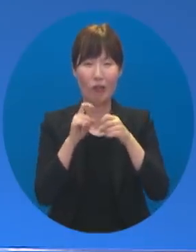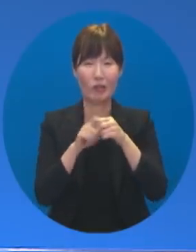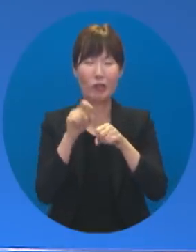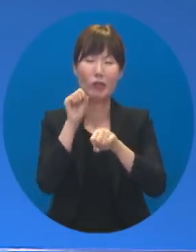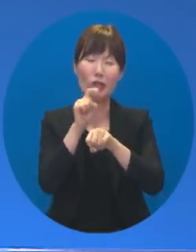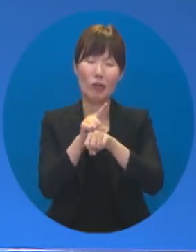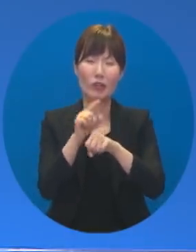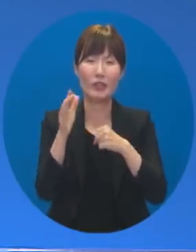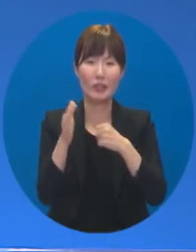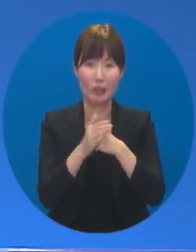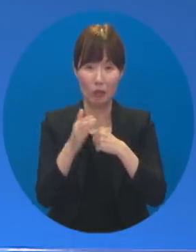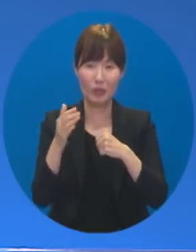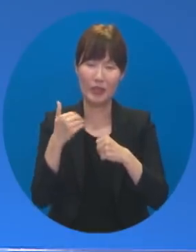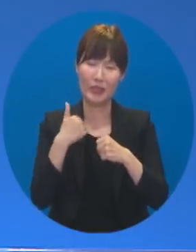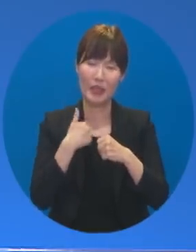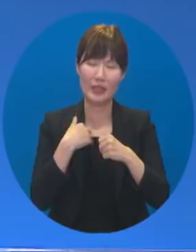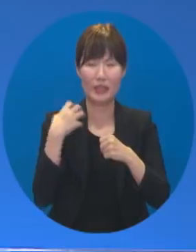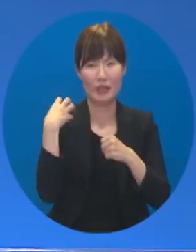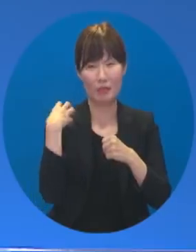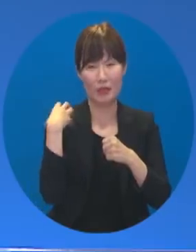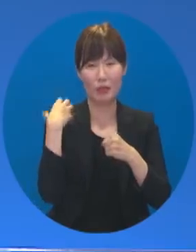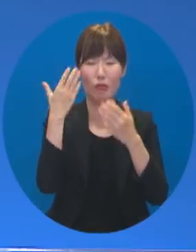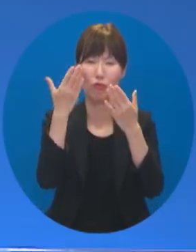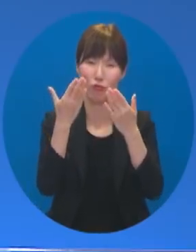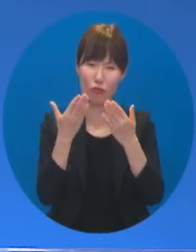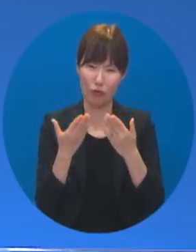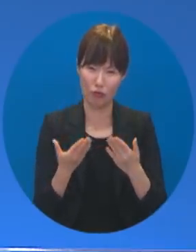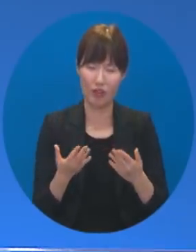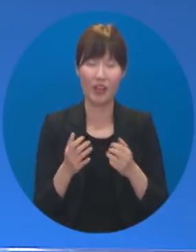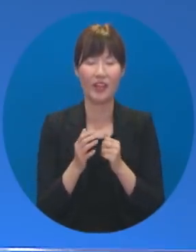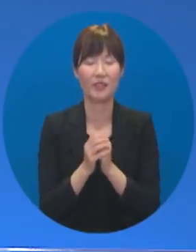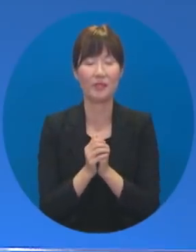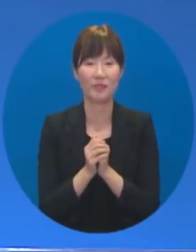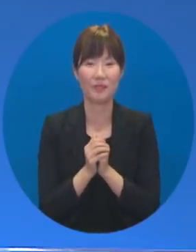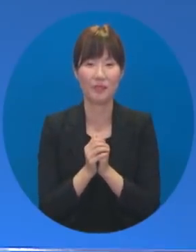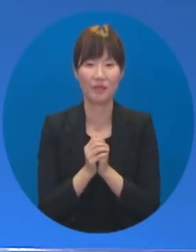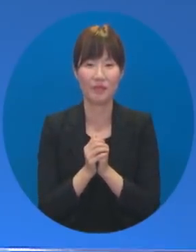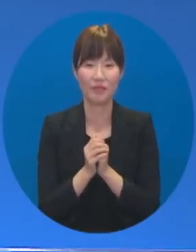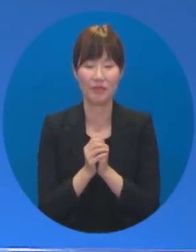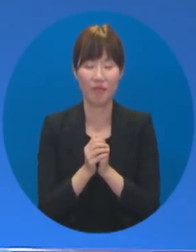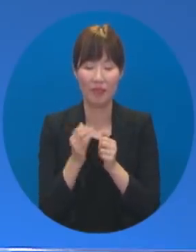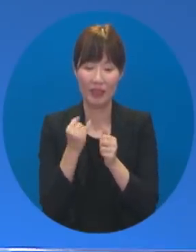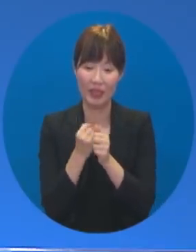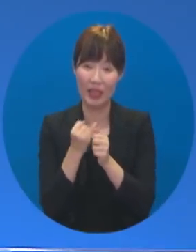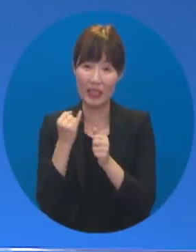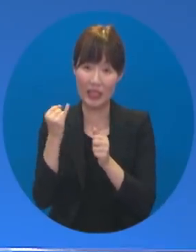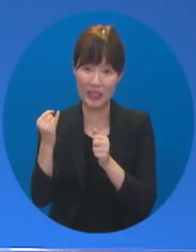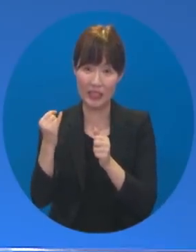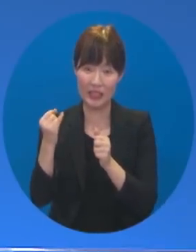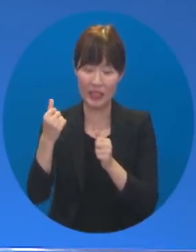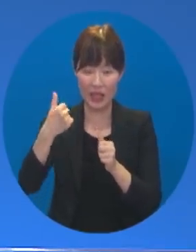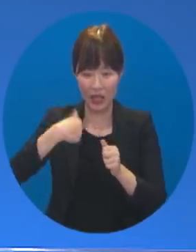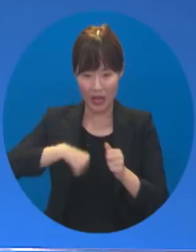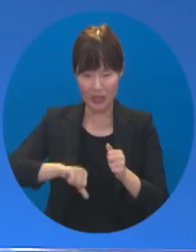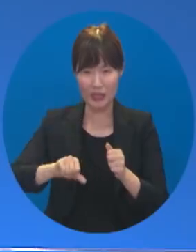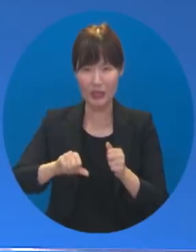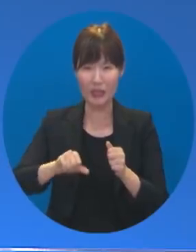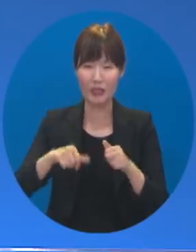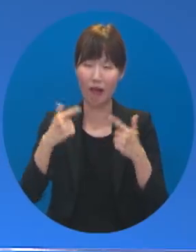그리고 아프다고 알게 된 후부터 매일 원기를 주물러주고 마사지